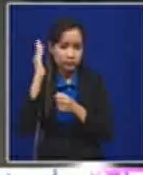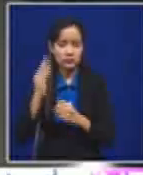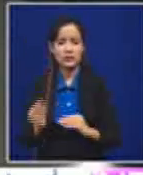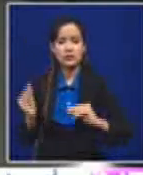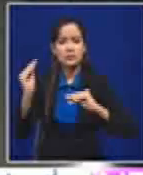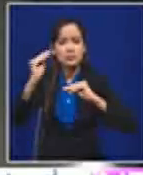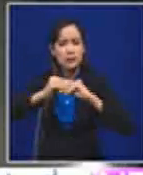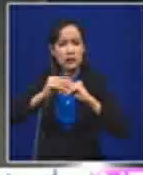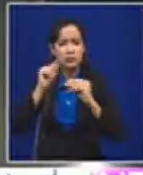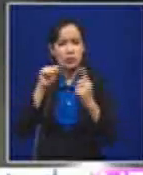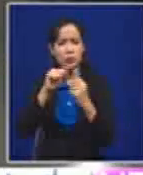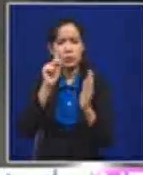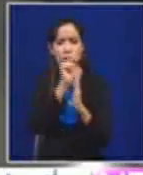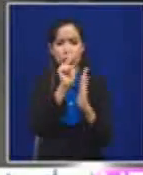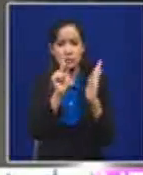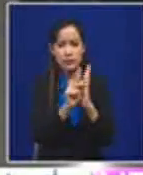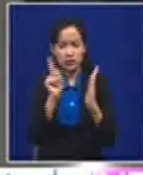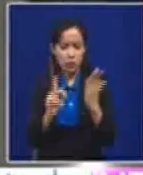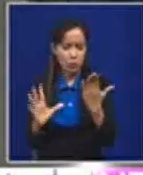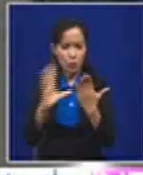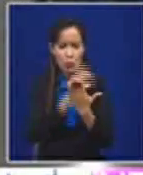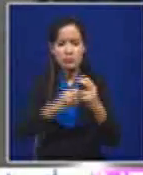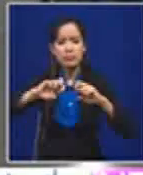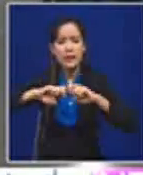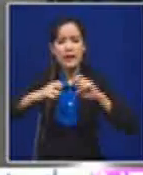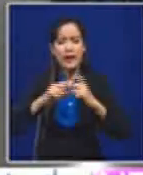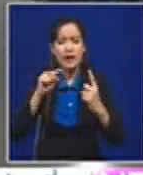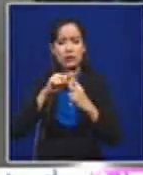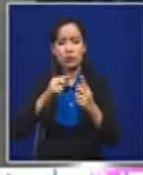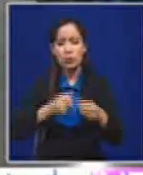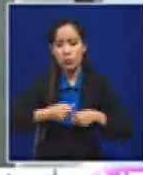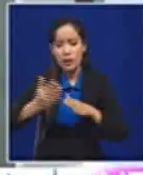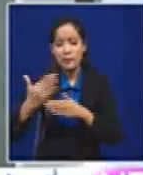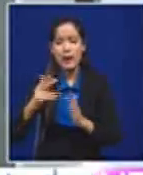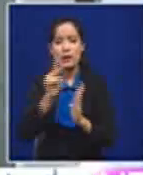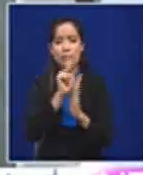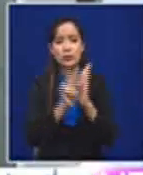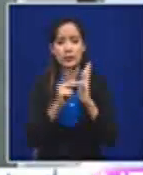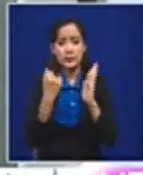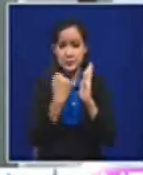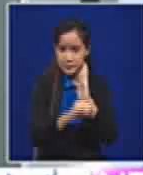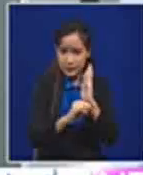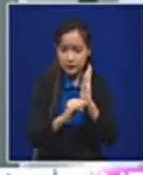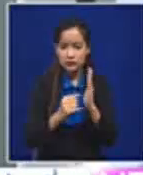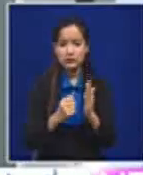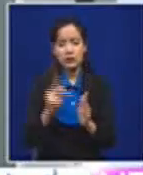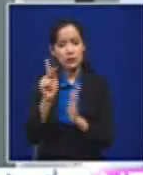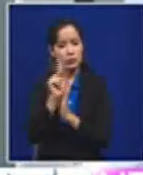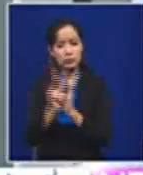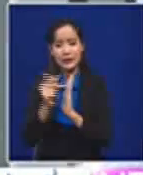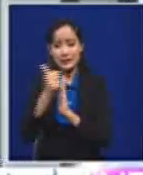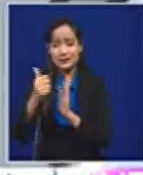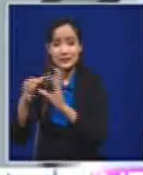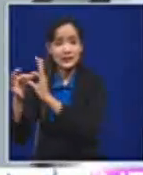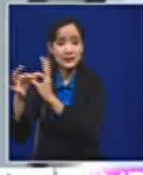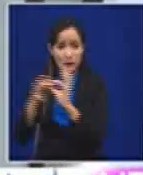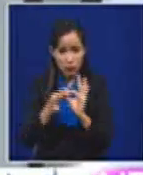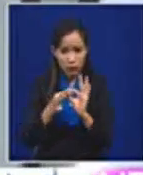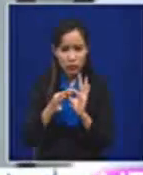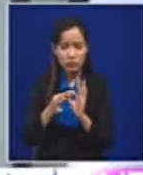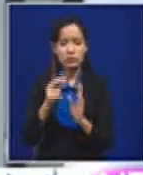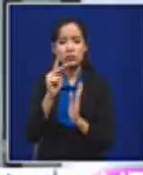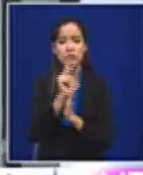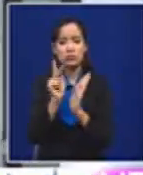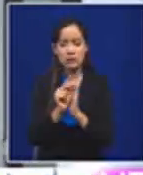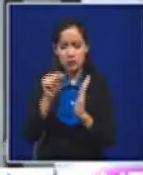ละเอียดการใช้กฎหมายให้ครอบคลุมถึงปัญหาการทำประมงผิดกฎหมายและกฎหมายต่างประเทศอื่นๆที่เกี่ยวข้องรวมถึงกฎหมายลู